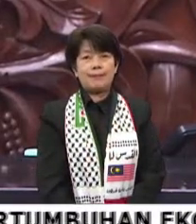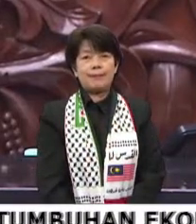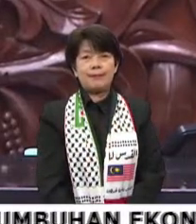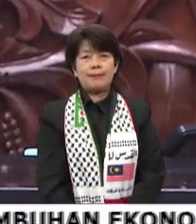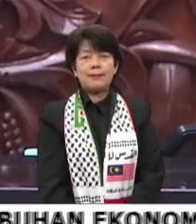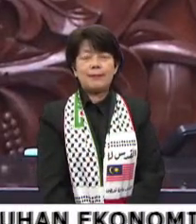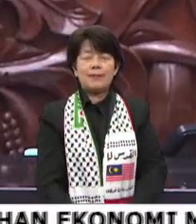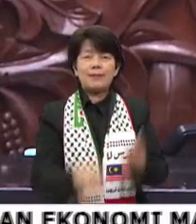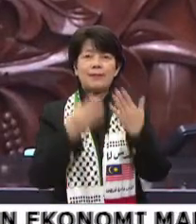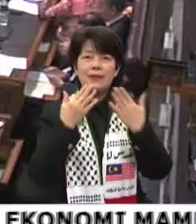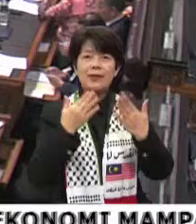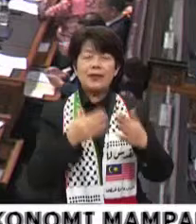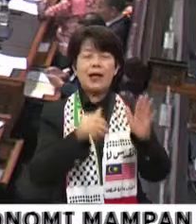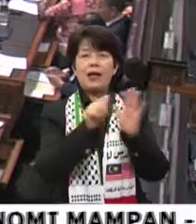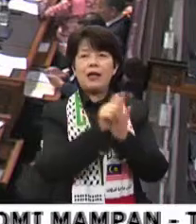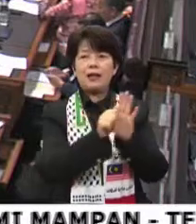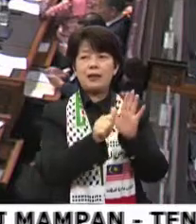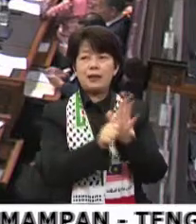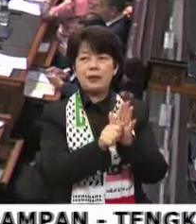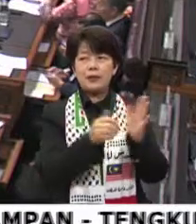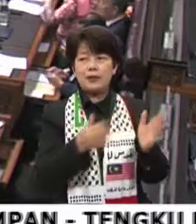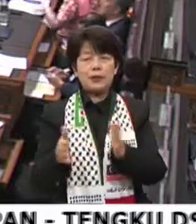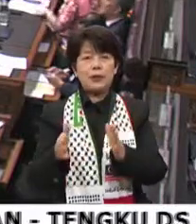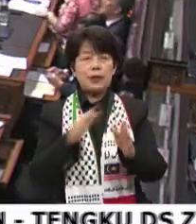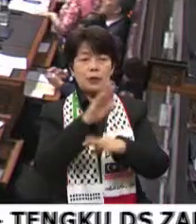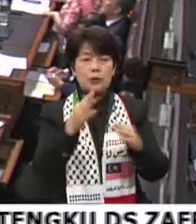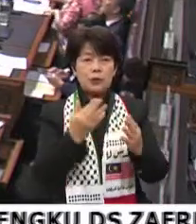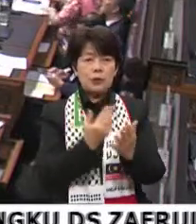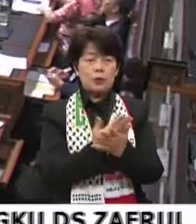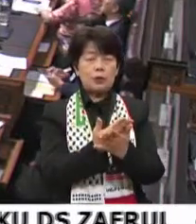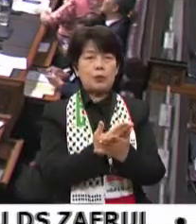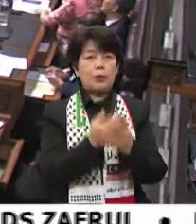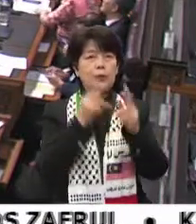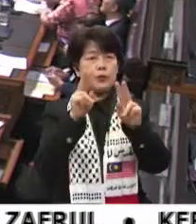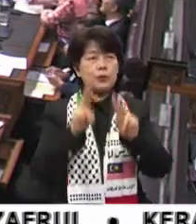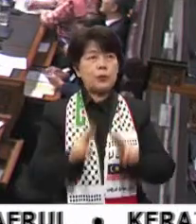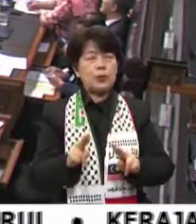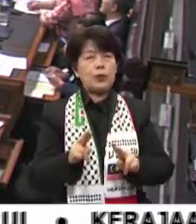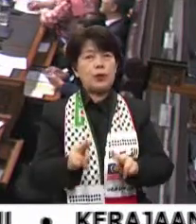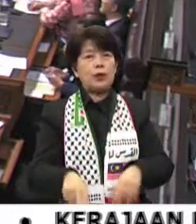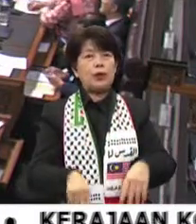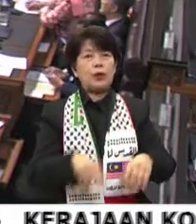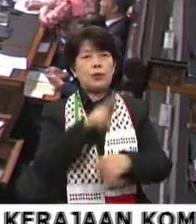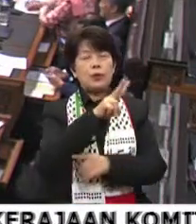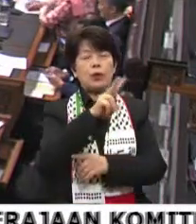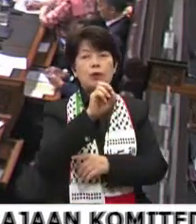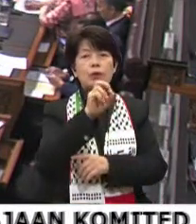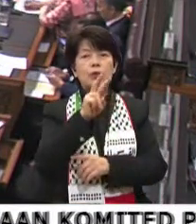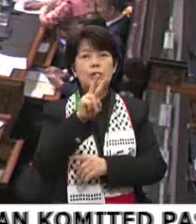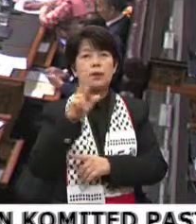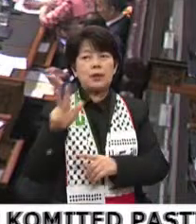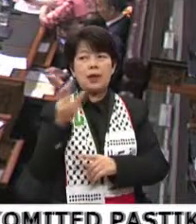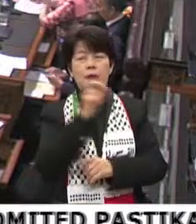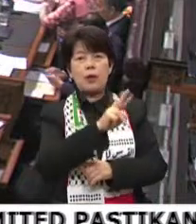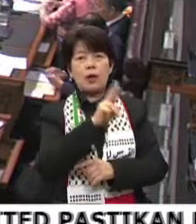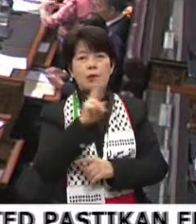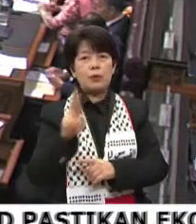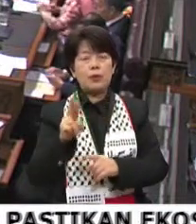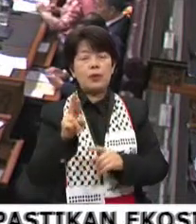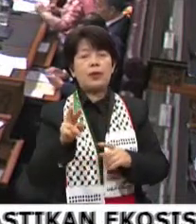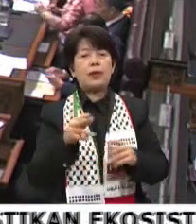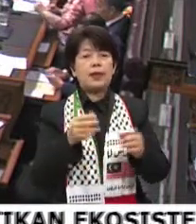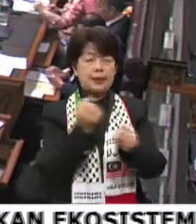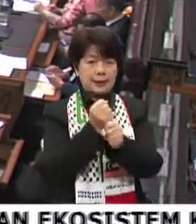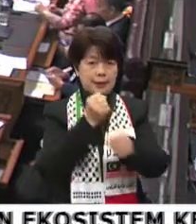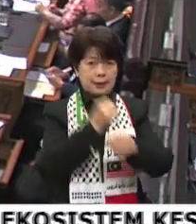lisan aturan urusan mesyuarat dan usul-usul dr302023 Rang undang-undang kesatuan sekerja